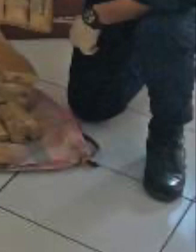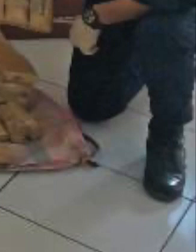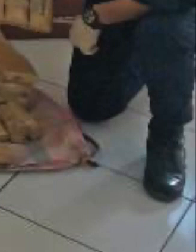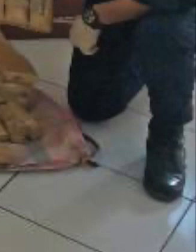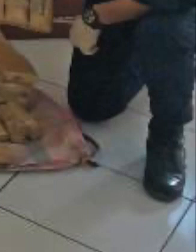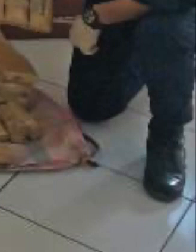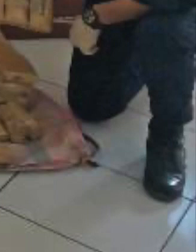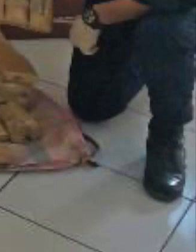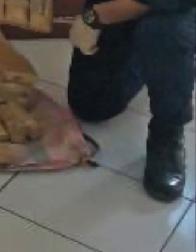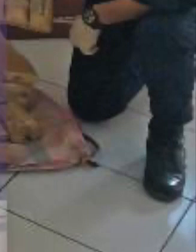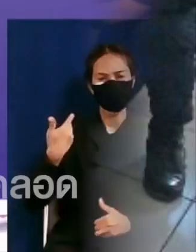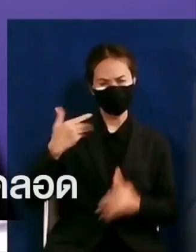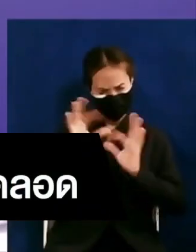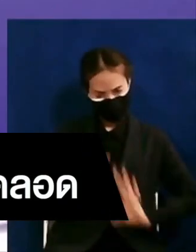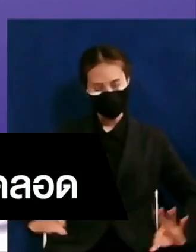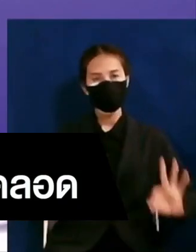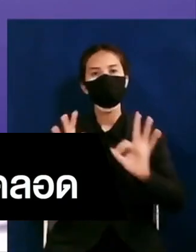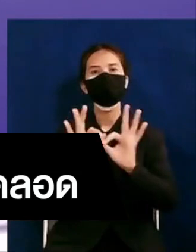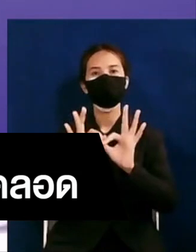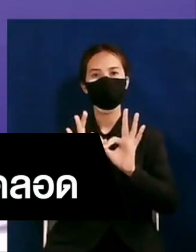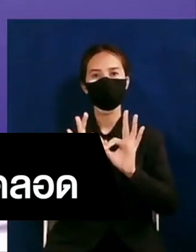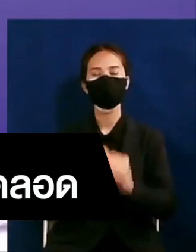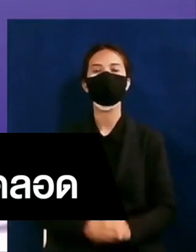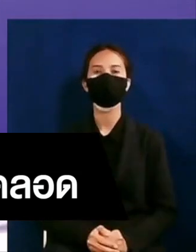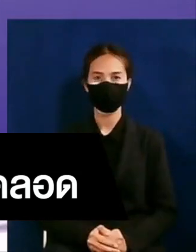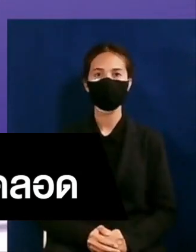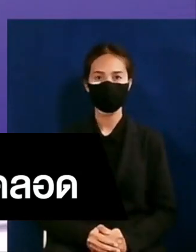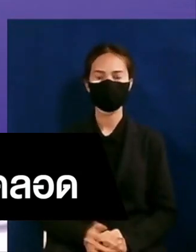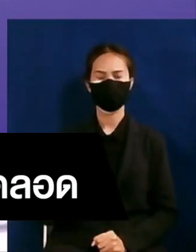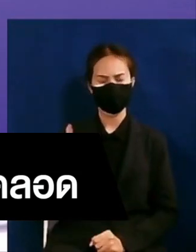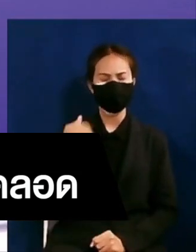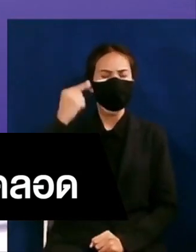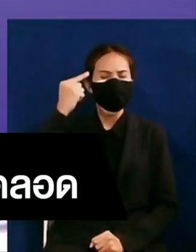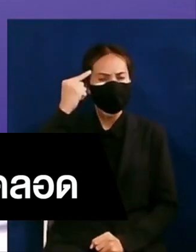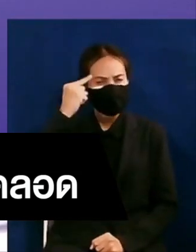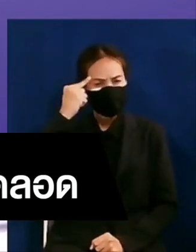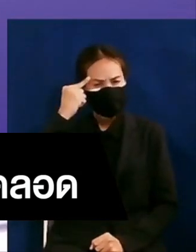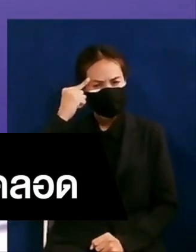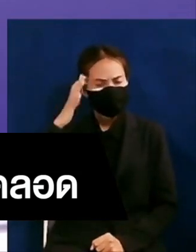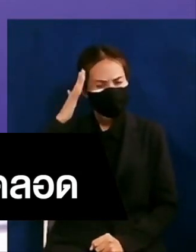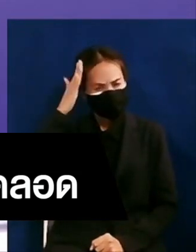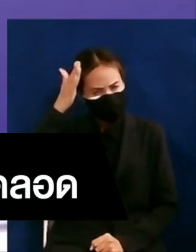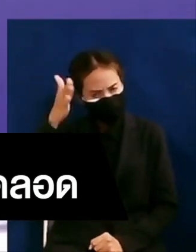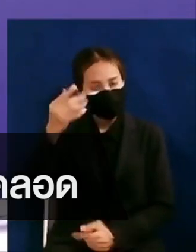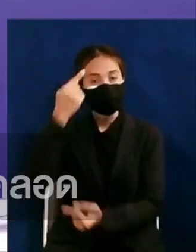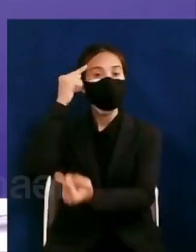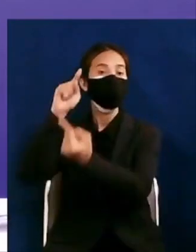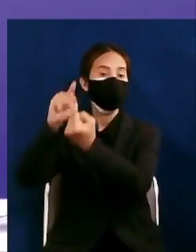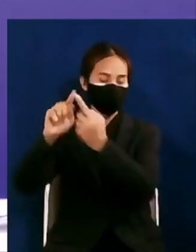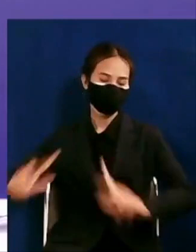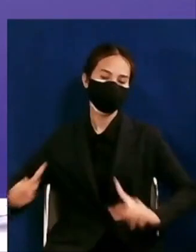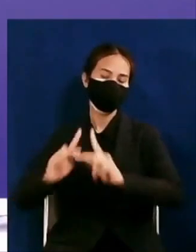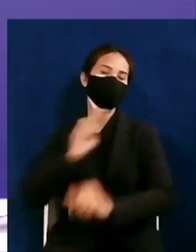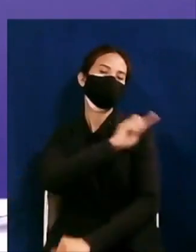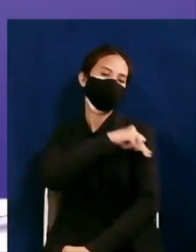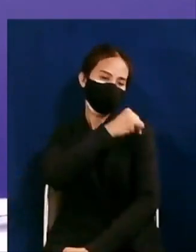บ้าได้กว่าล้านเม็ดนายแพทย์เอกชัยเพียรศรีวัชรารองอธิบดีกรมอนามัยเผยติดโควิด-19 ทั้